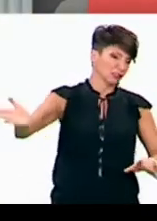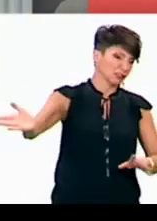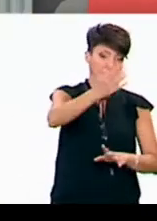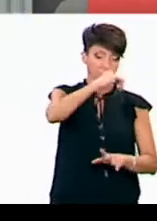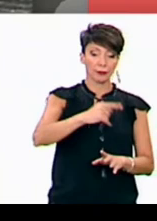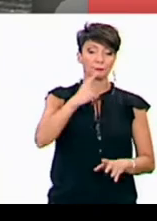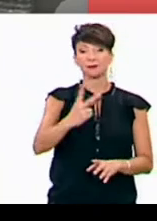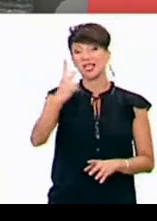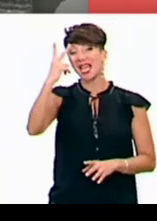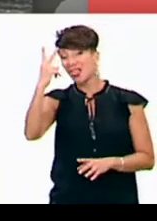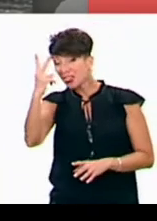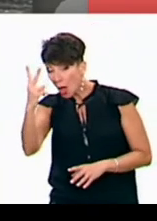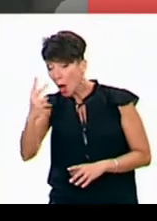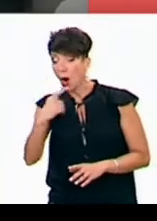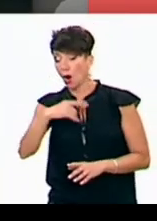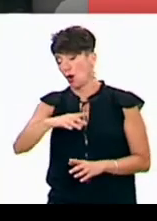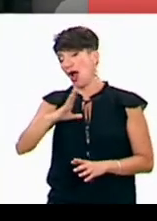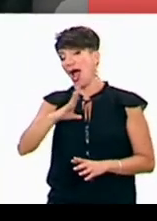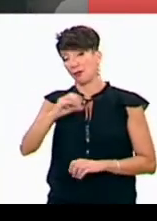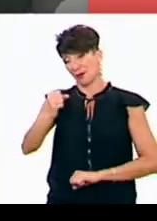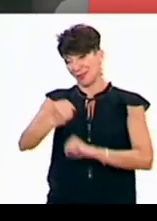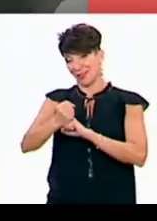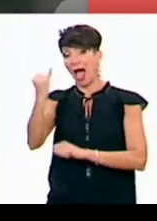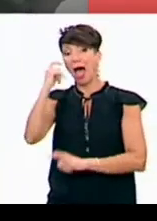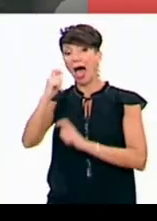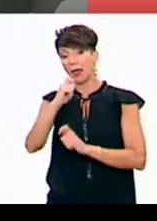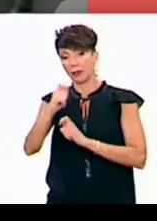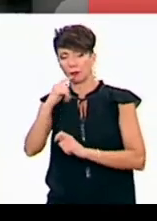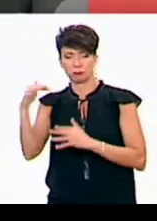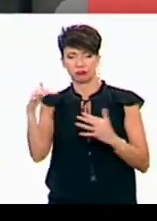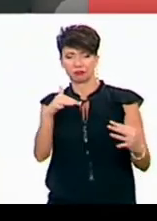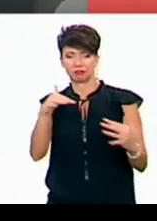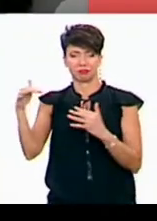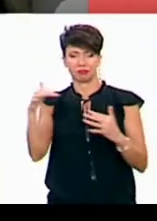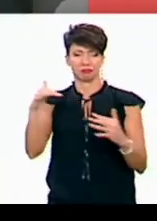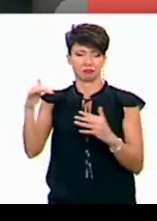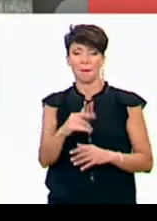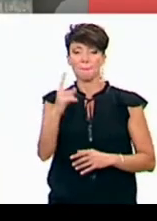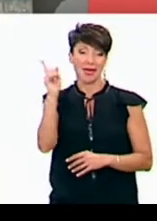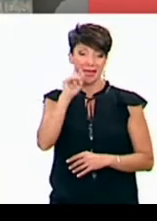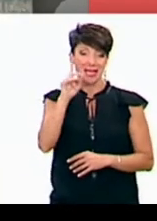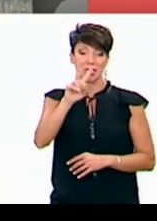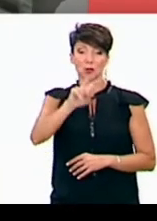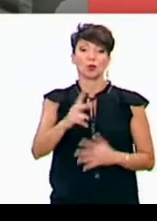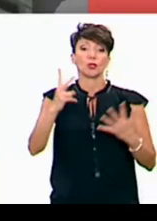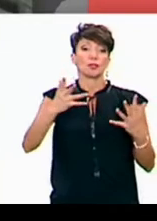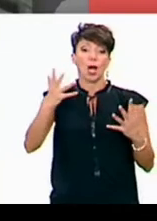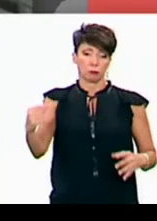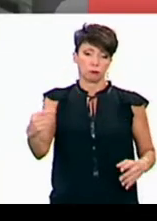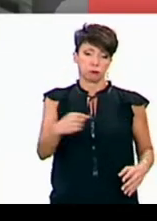Δύο οπαδοί του Γκουαϊδό χάνουν τη ζωή τους από τα πυρά αστυνομικών, ανάμεσά τους μια 27χρονη γυναίκα που χτυπήθηκε στην καρδιά.